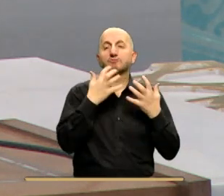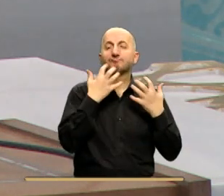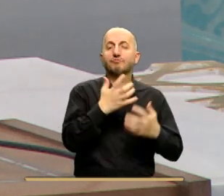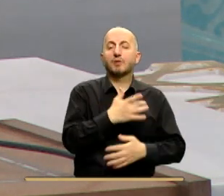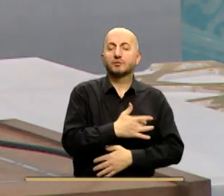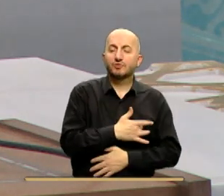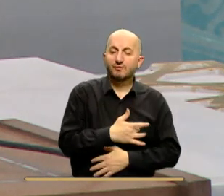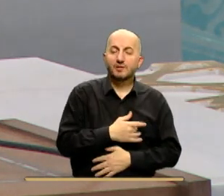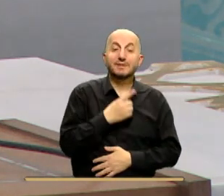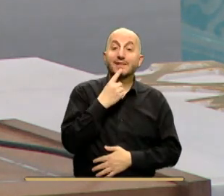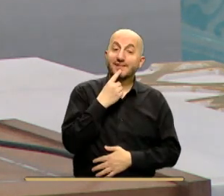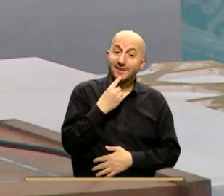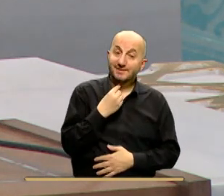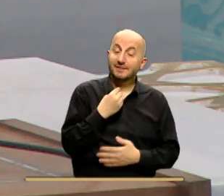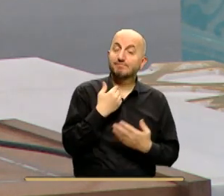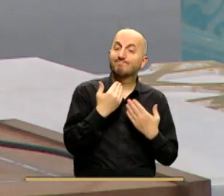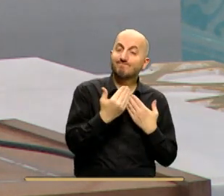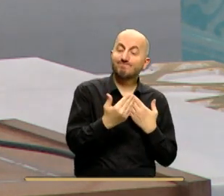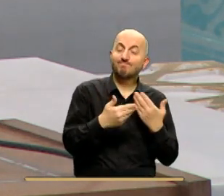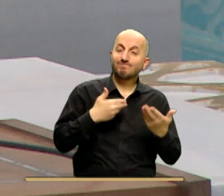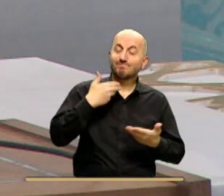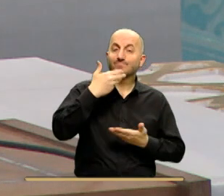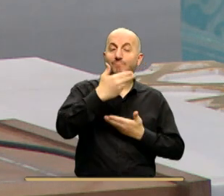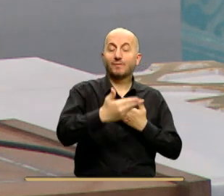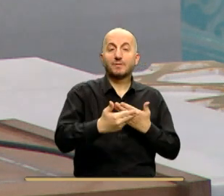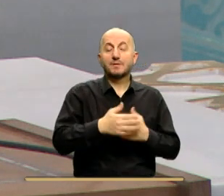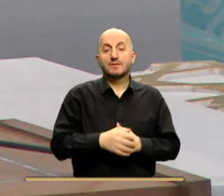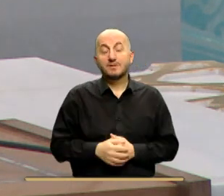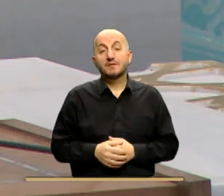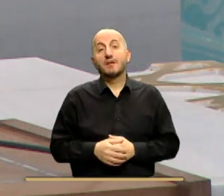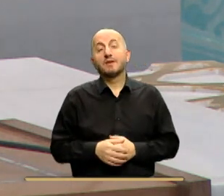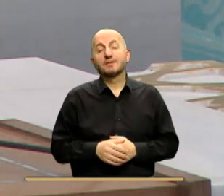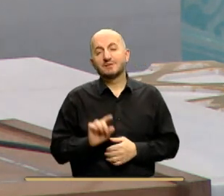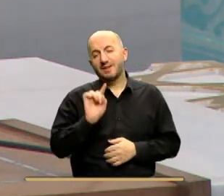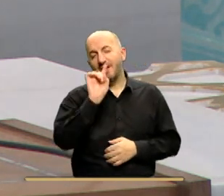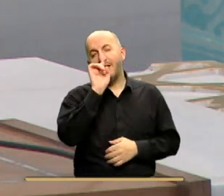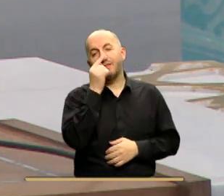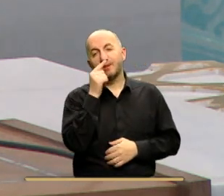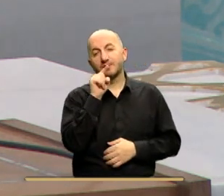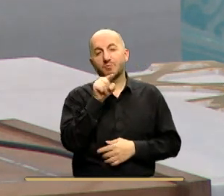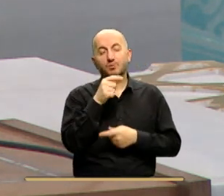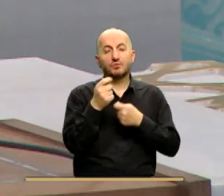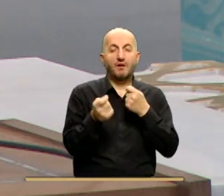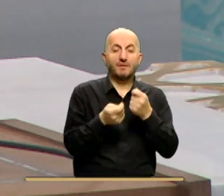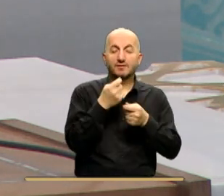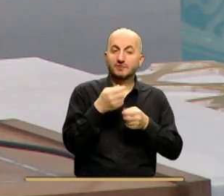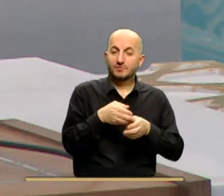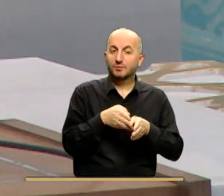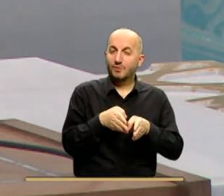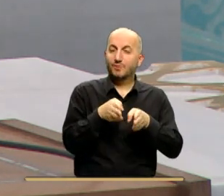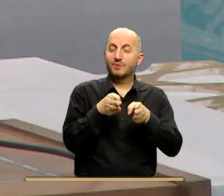şefkatli yumuşak üslupla davranıp hitap etmesi bile sadece bu davranış metodu ile